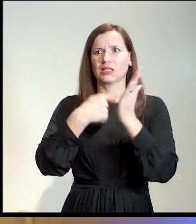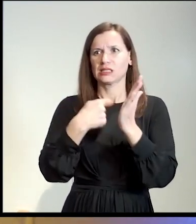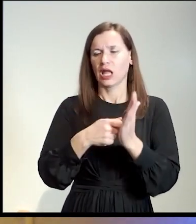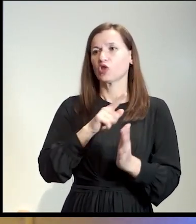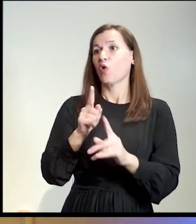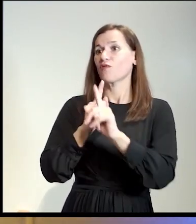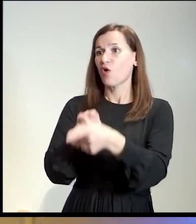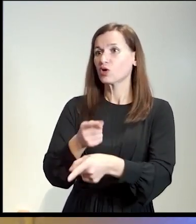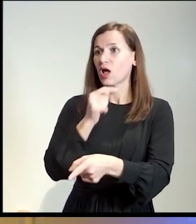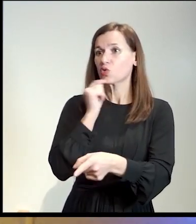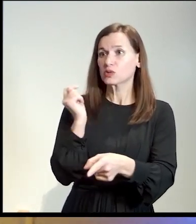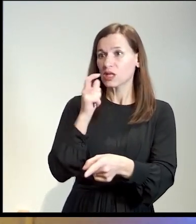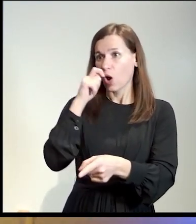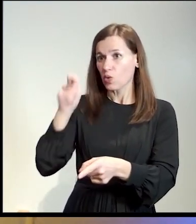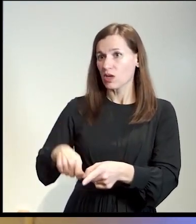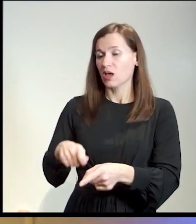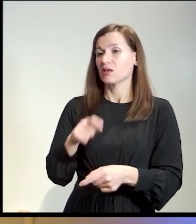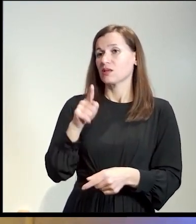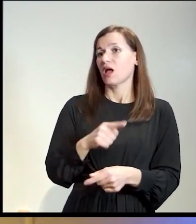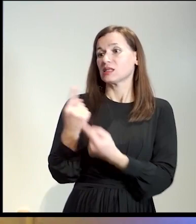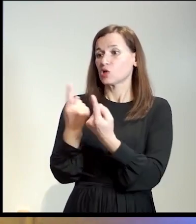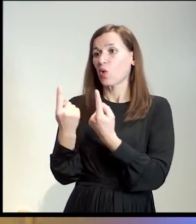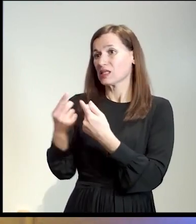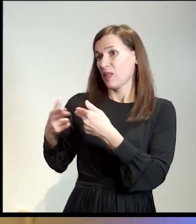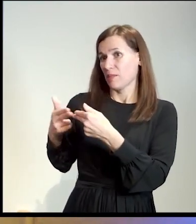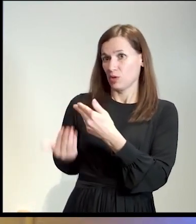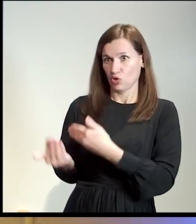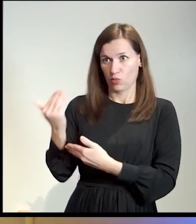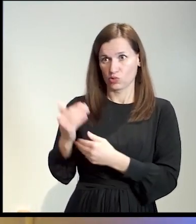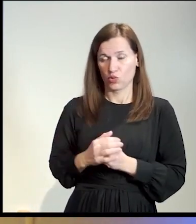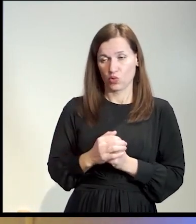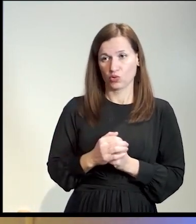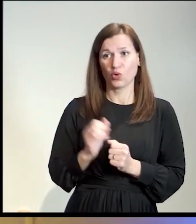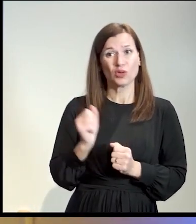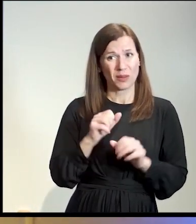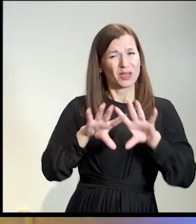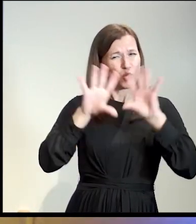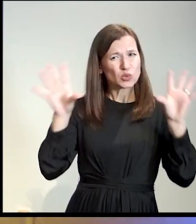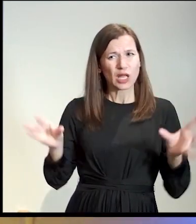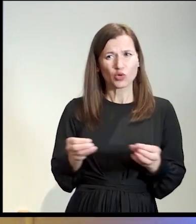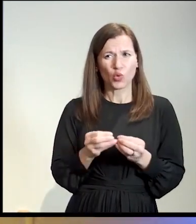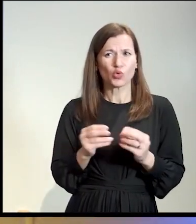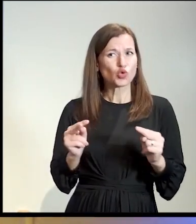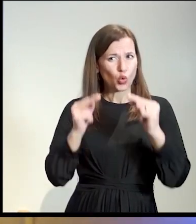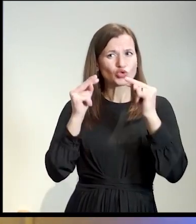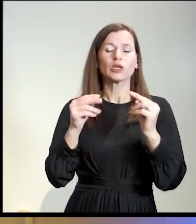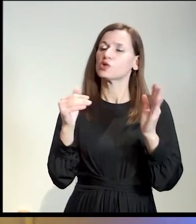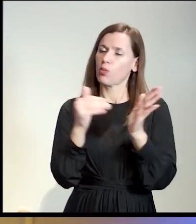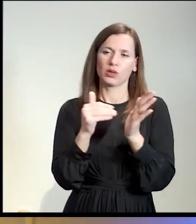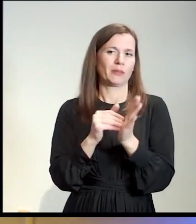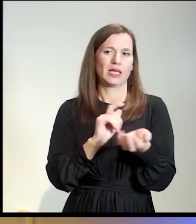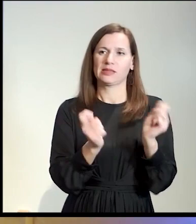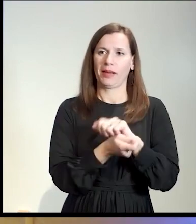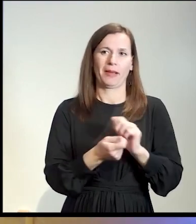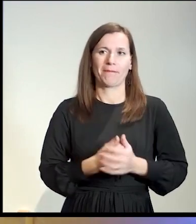med Rusijo in Ukrajino in situacije na Bližnjem vzhodu. Da bi se z njimi soočili, so potrebne spremembe.